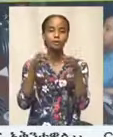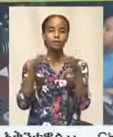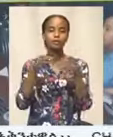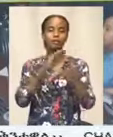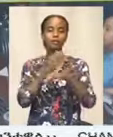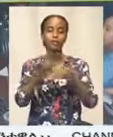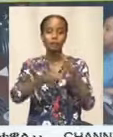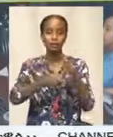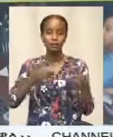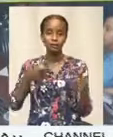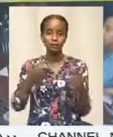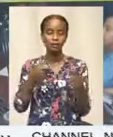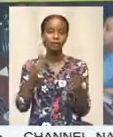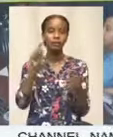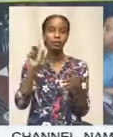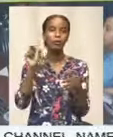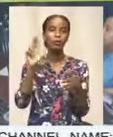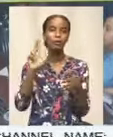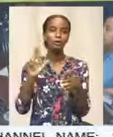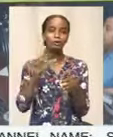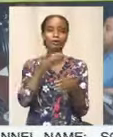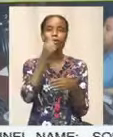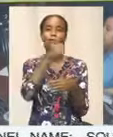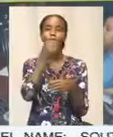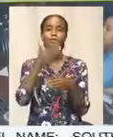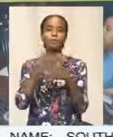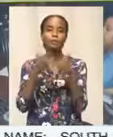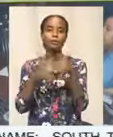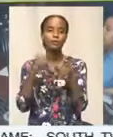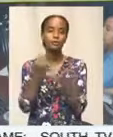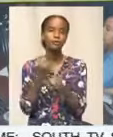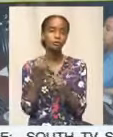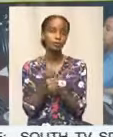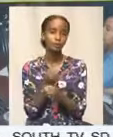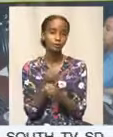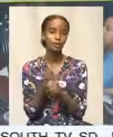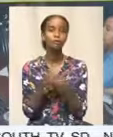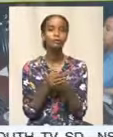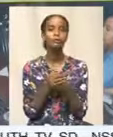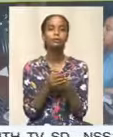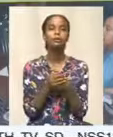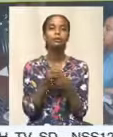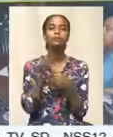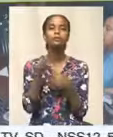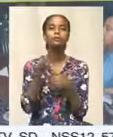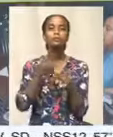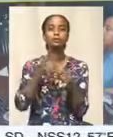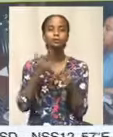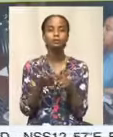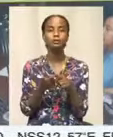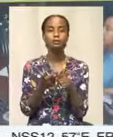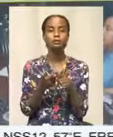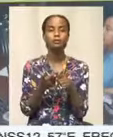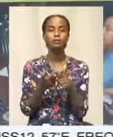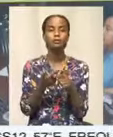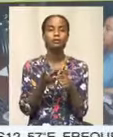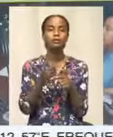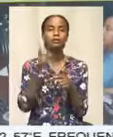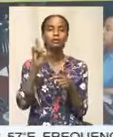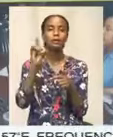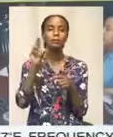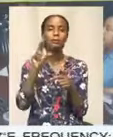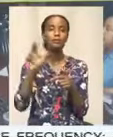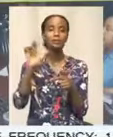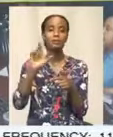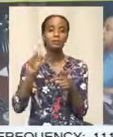ጀነሬተር፣ ታወር፣ ሌሎች የግንባታ ስራዎች ተሰርተዋል። በዚህ እንግዲህ ወደዚህ ከዘቢደር ተራራ